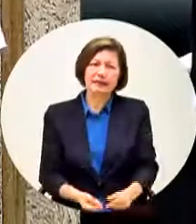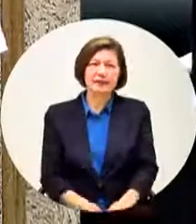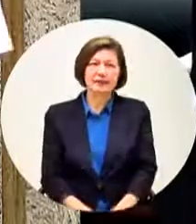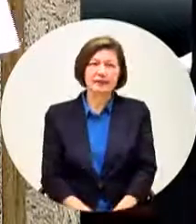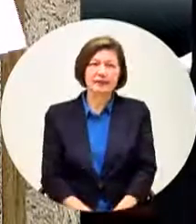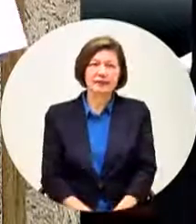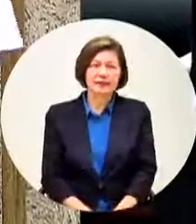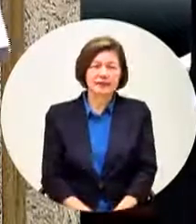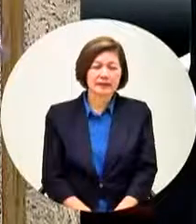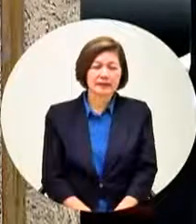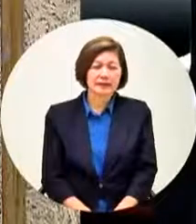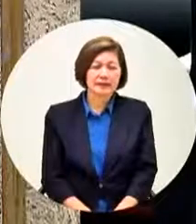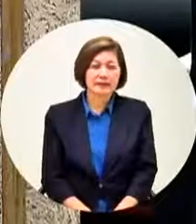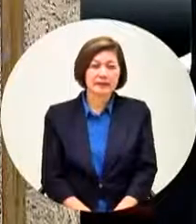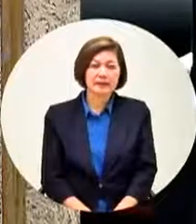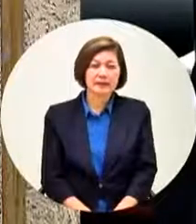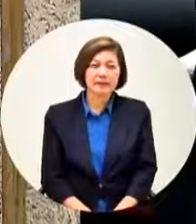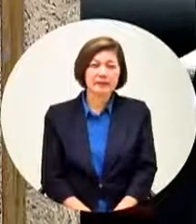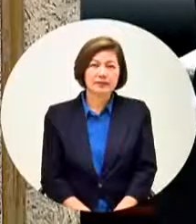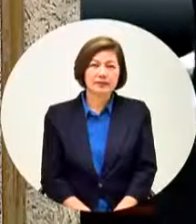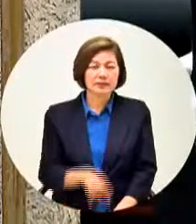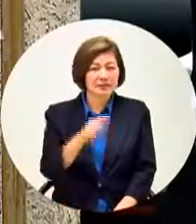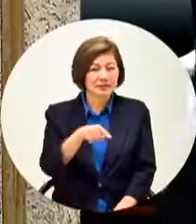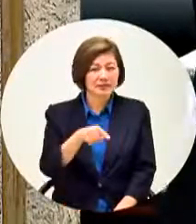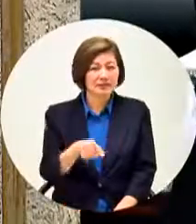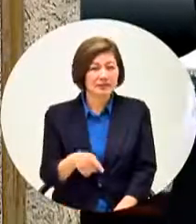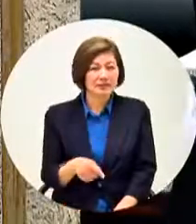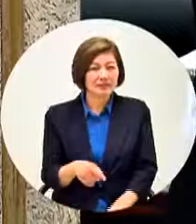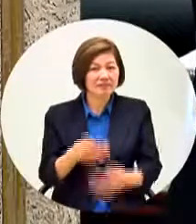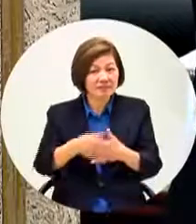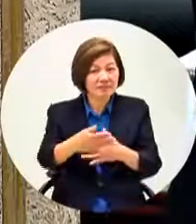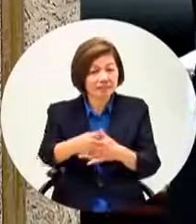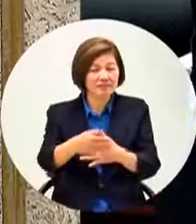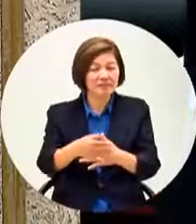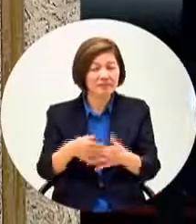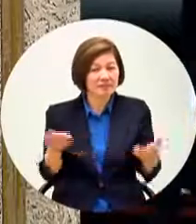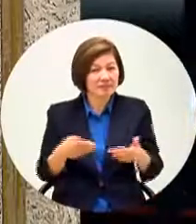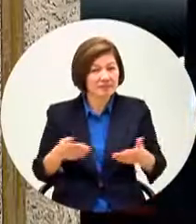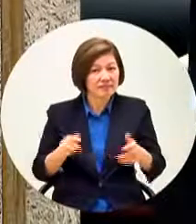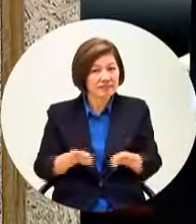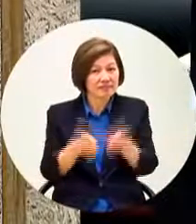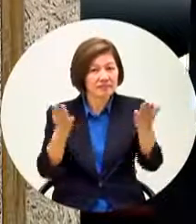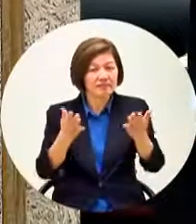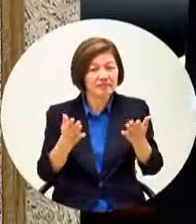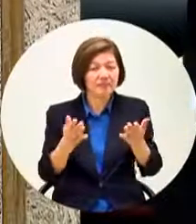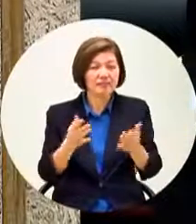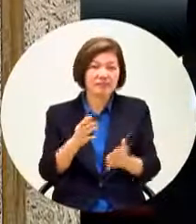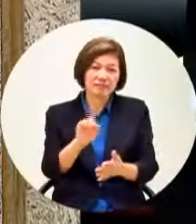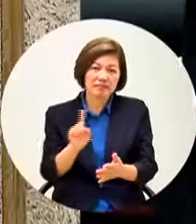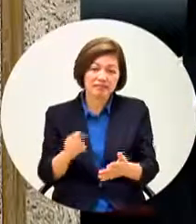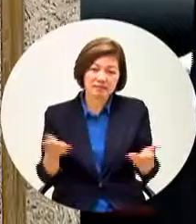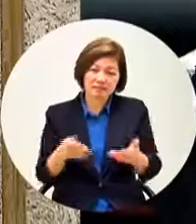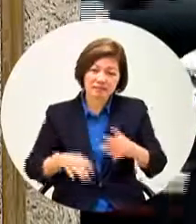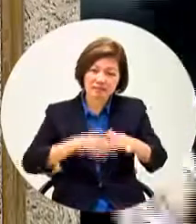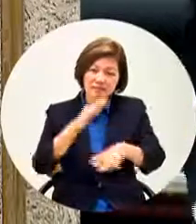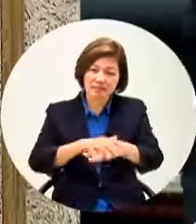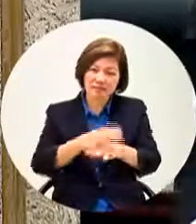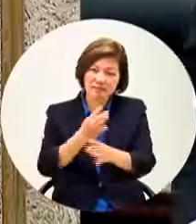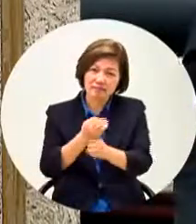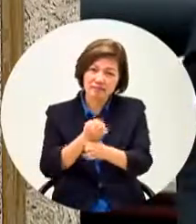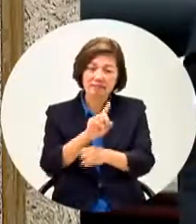度，当时要开工啊，预定当时要。这个想法要做较好，啊，咁，这